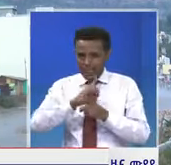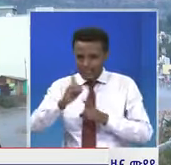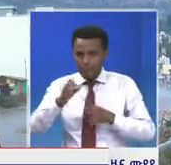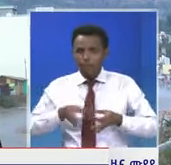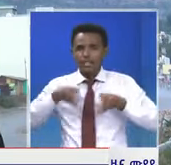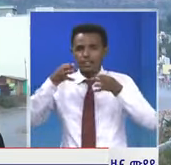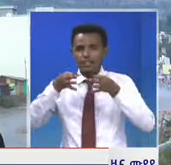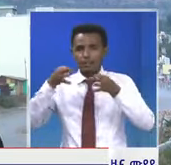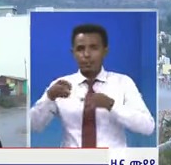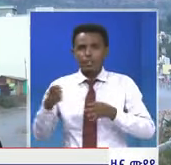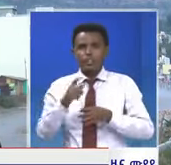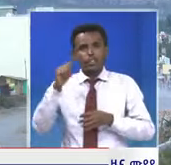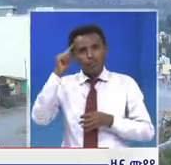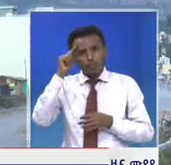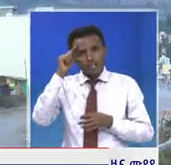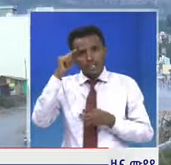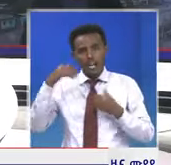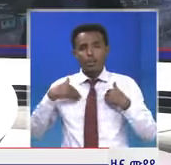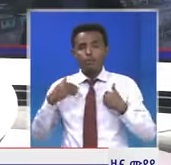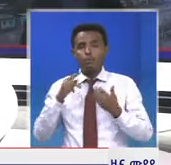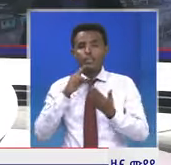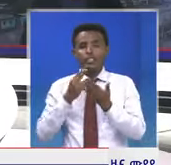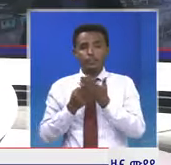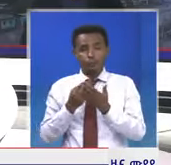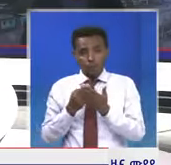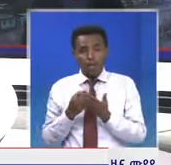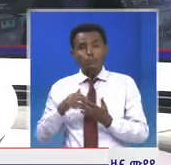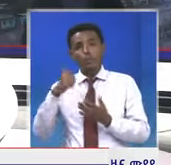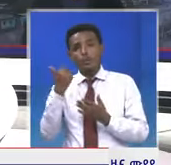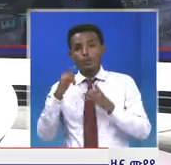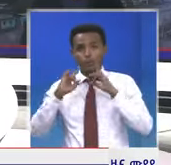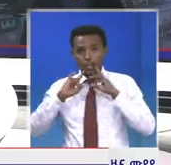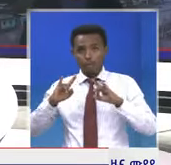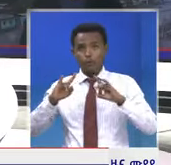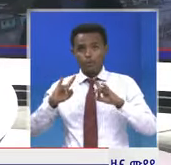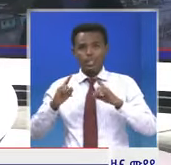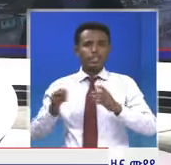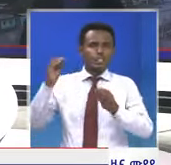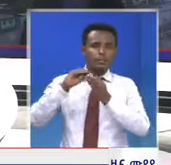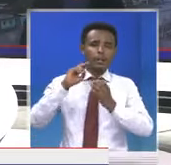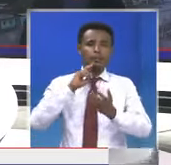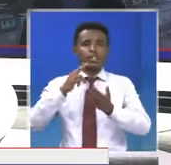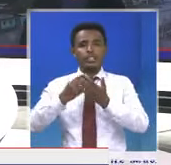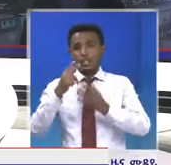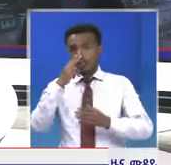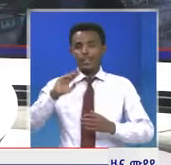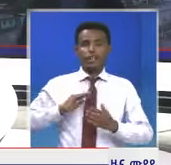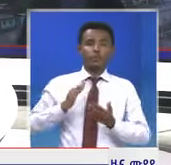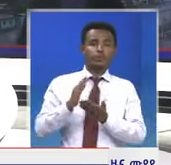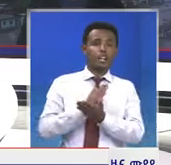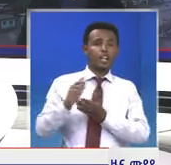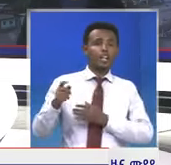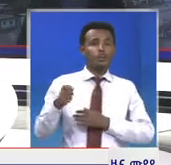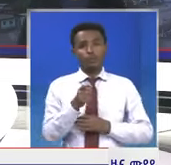የሚሆነው። ተሾመ፣ እንግዲህ ያለ መረጃ ለጊዜው ይህን ይመስላል። በሌሎች የዜና ወጃዎቻችን ተጨማሪ መረጃ ለተመልካቾች የምናጋራ ነው